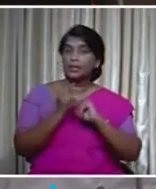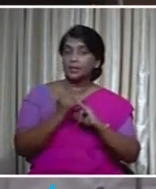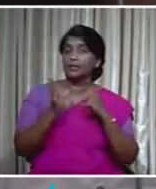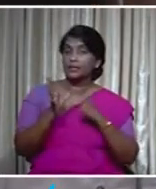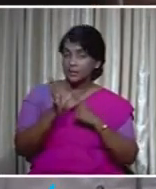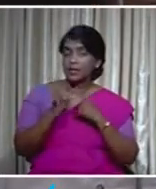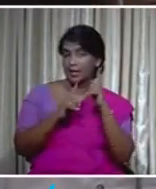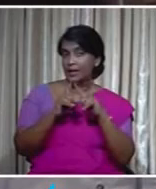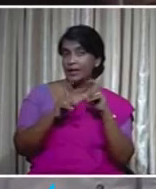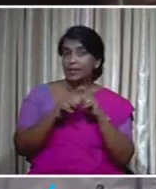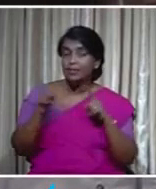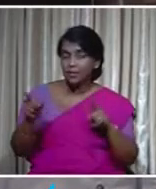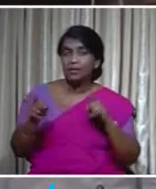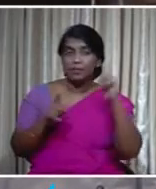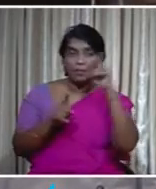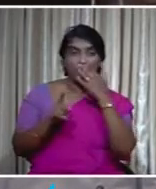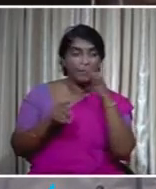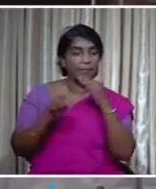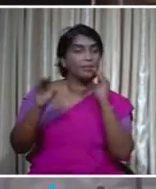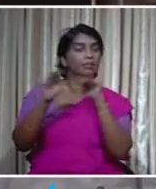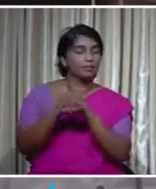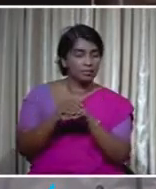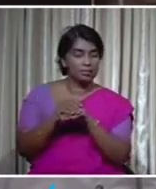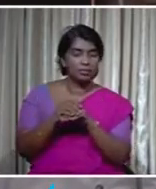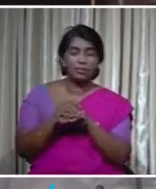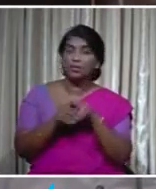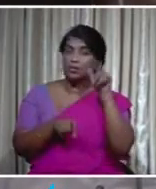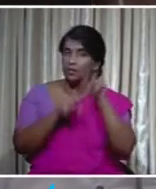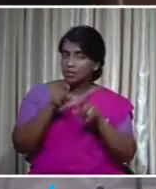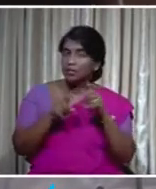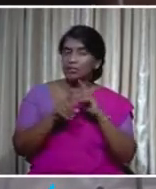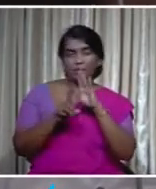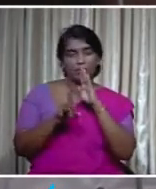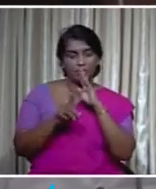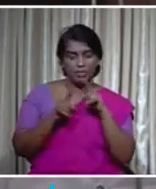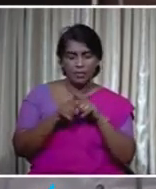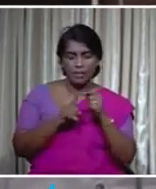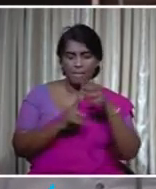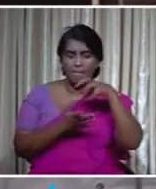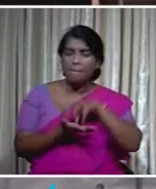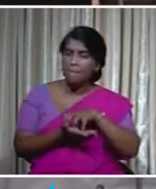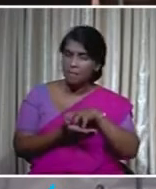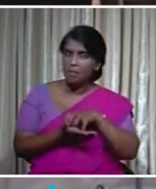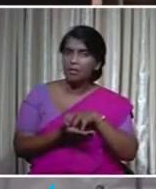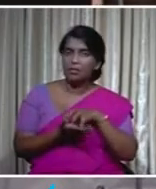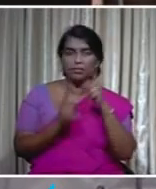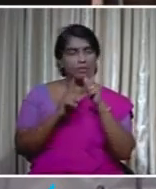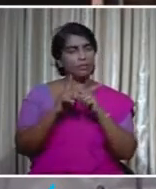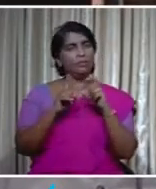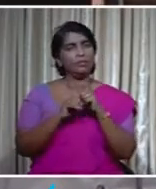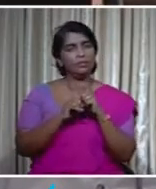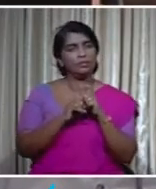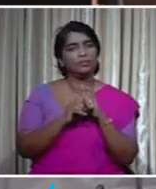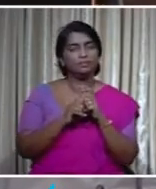சேவை ஒன்றை சேர்ந்தவர்கள் அநேகமாக வலய கல்வி பணிப்பாளர்களாக மாகாண கல்வி பணிப்பாளர்களாக இருக்கிறார்கள். ஆனால் இலங்கையிலே சில பாடசாலைகளுக்கு